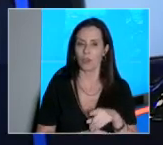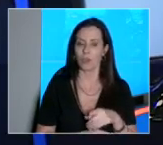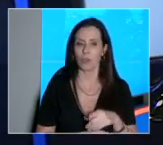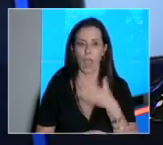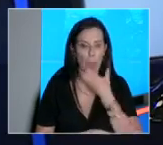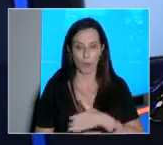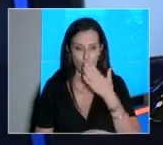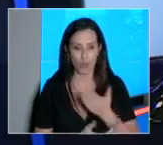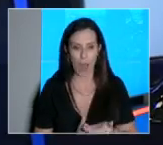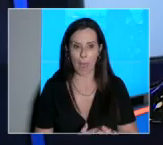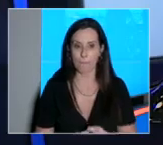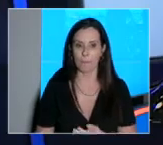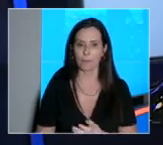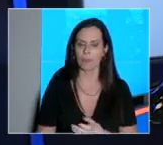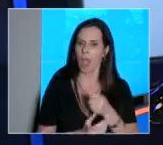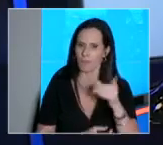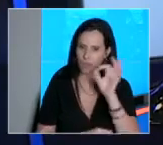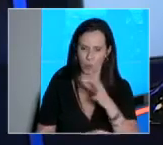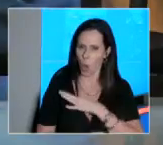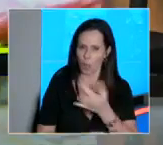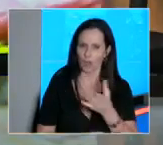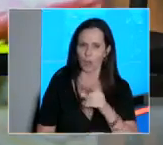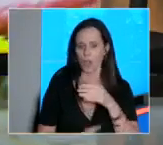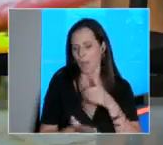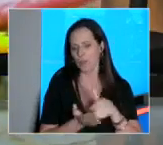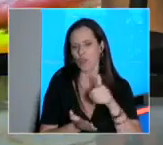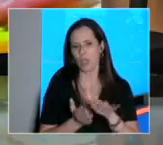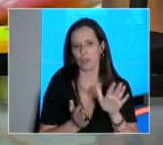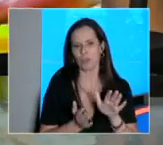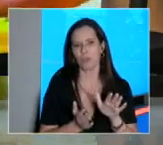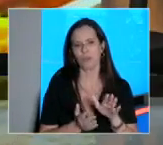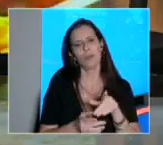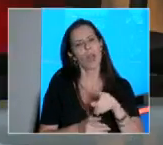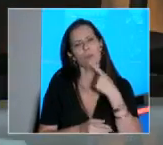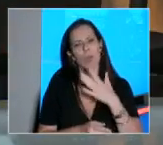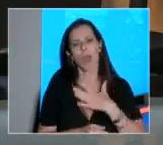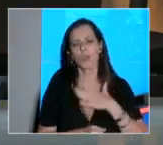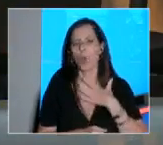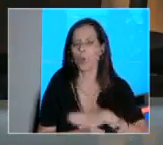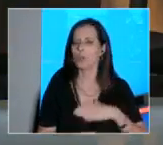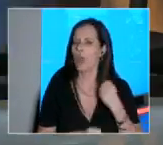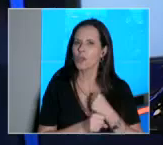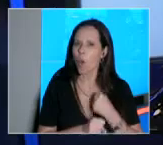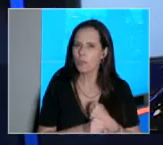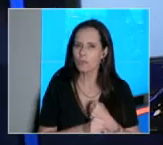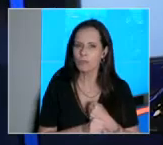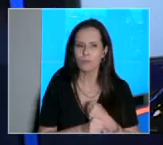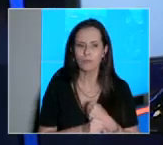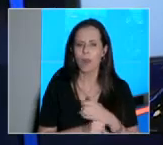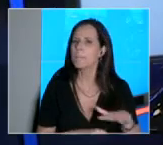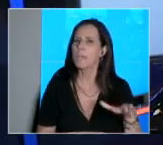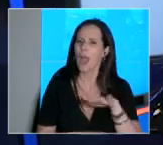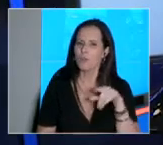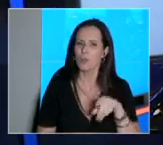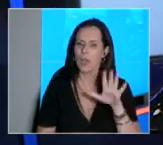רבנות ירושלים. אבל אתה עדיין לא אכפת לך, כאילו אתה ממשיך בסטנדרט שלך, אתה אומר, אני רוצה לייצר